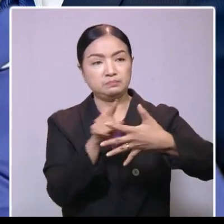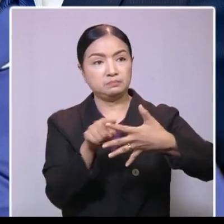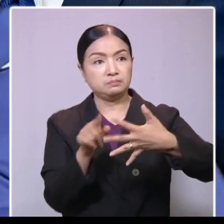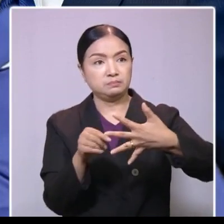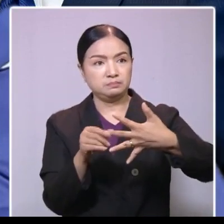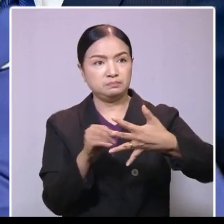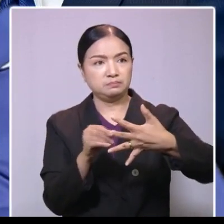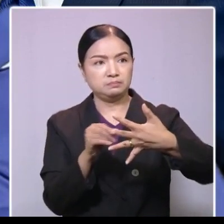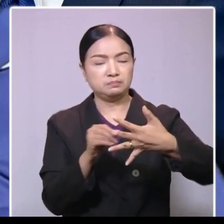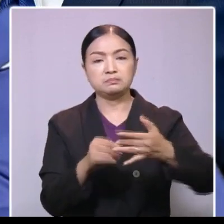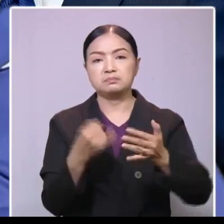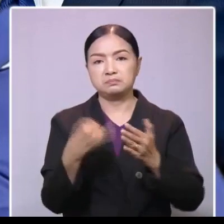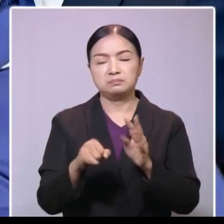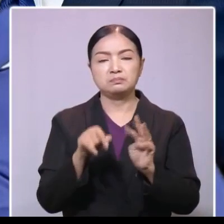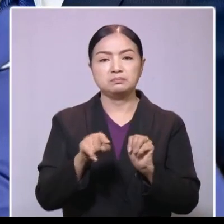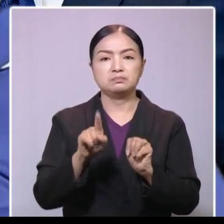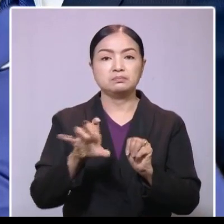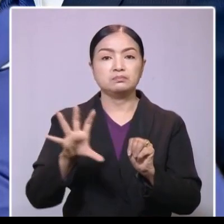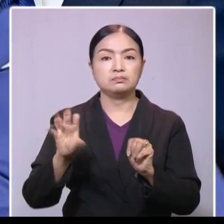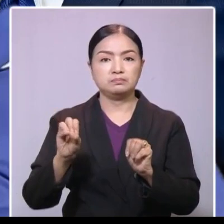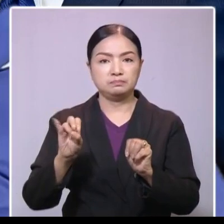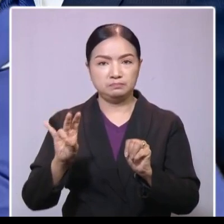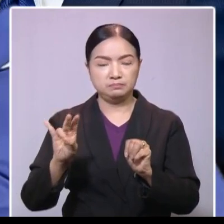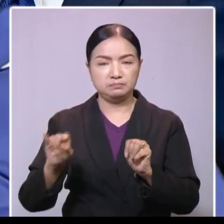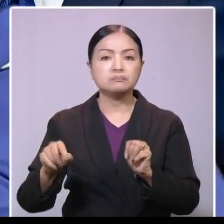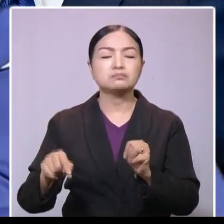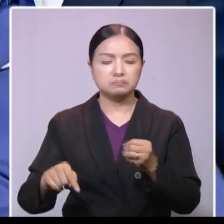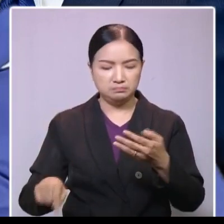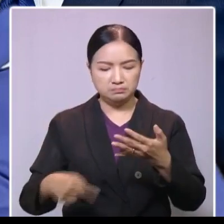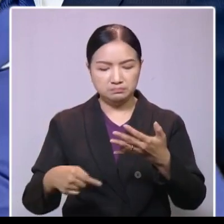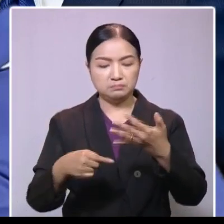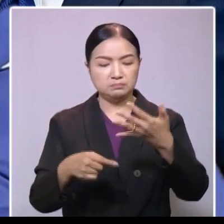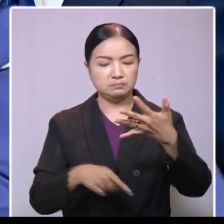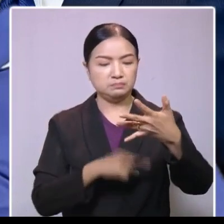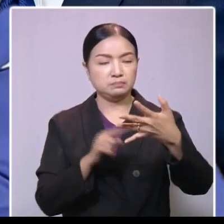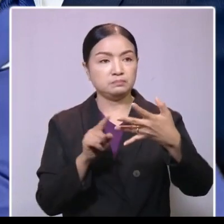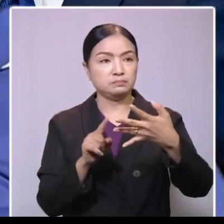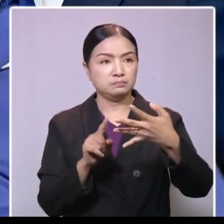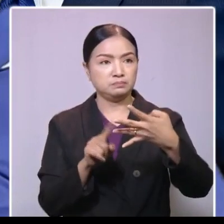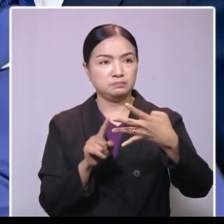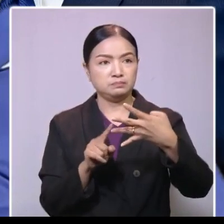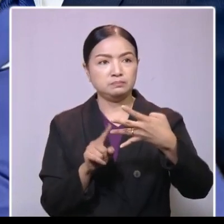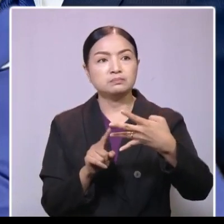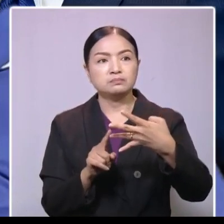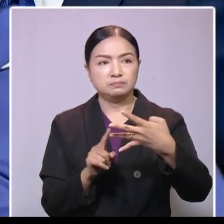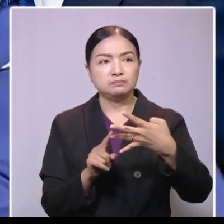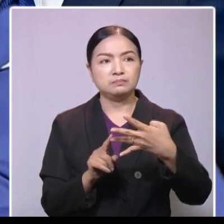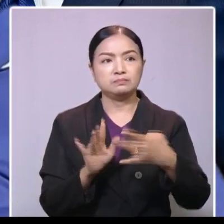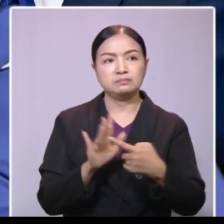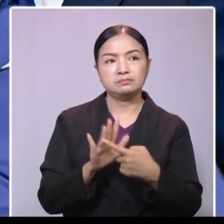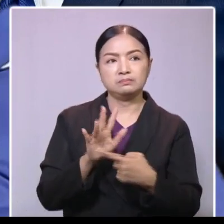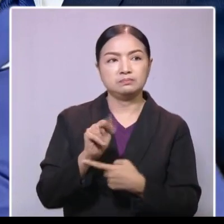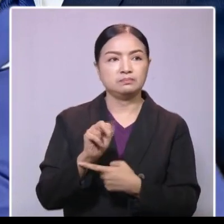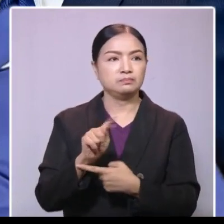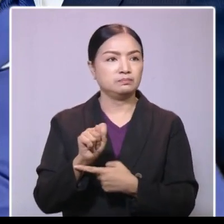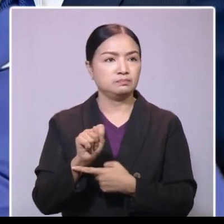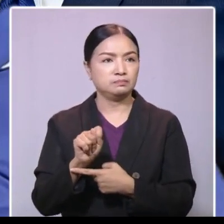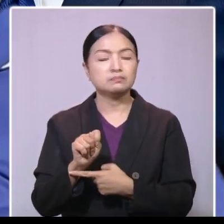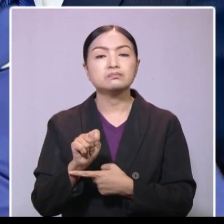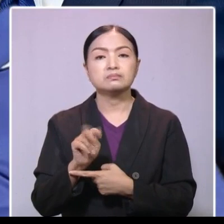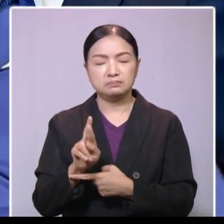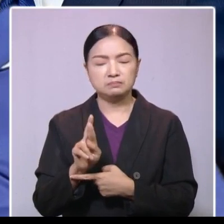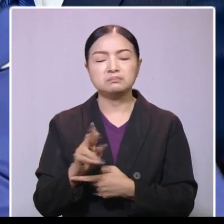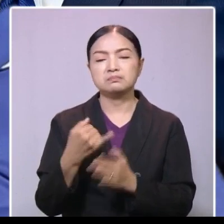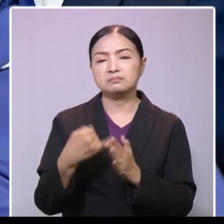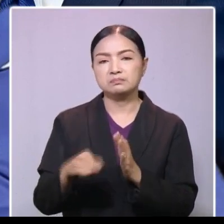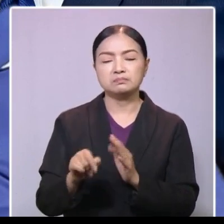157และข้อหาอื่นอีก 2ข้อหาคนที่ 4นายเนตรนาคสุขครับเมื่อครั้งเป็นรองอัยการสูงสุดความ